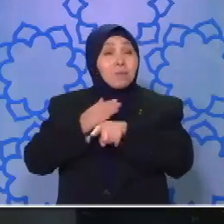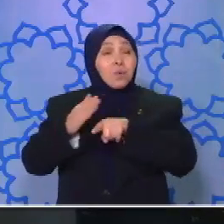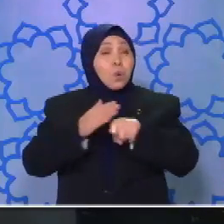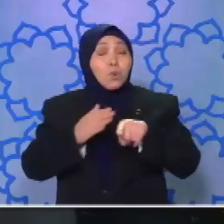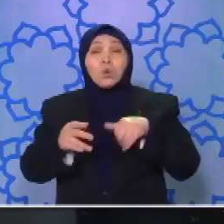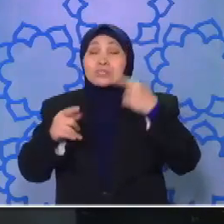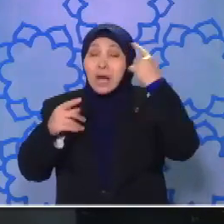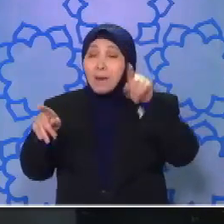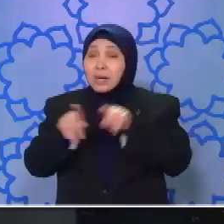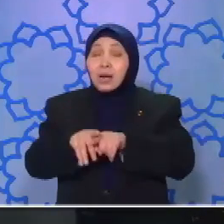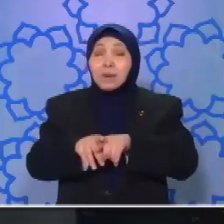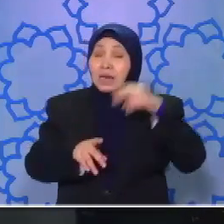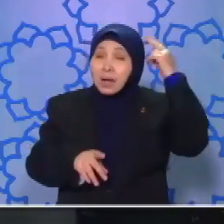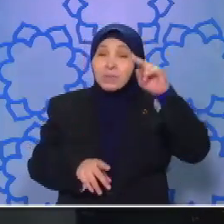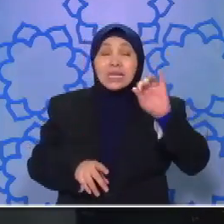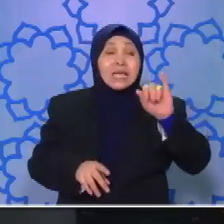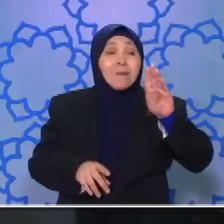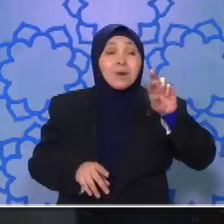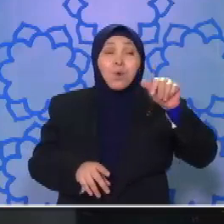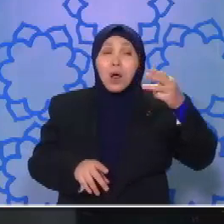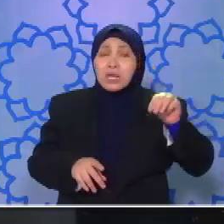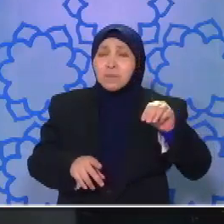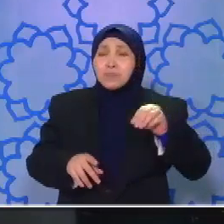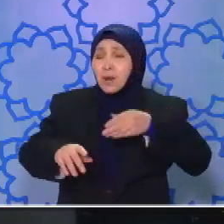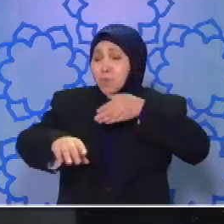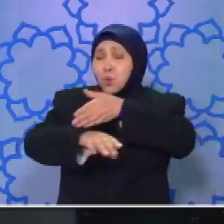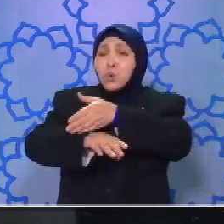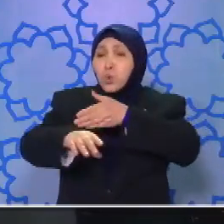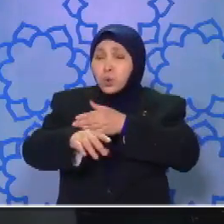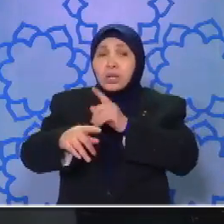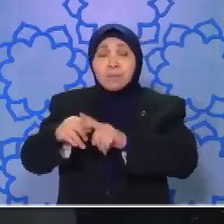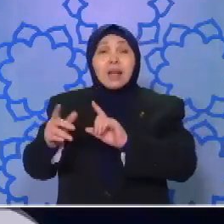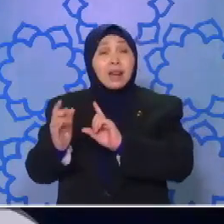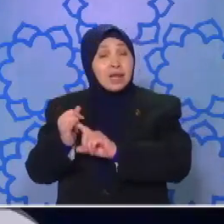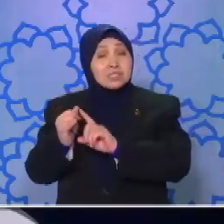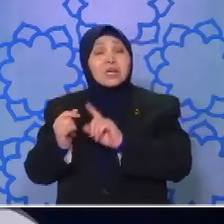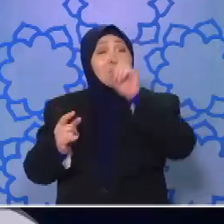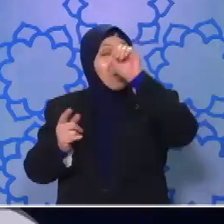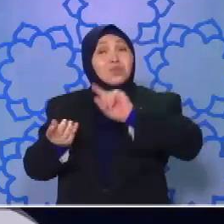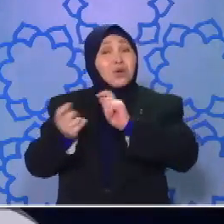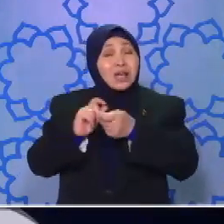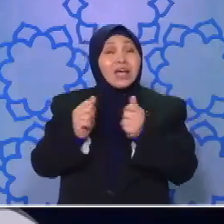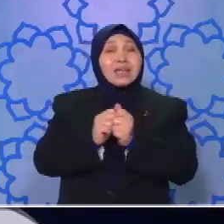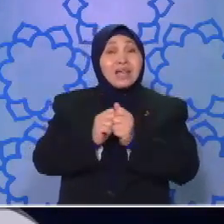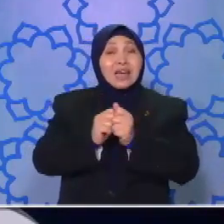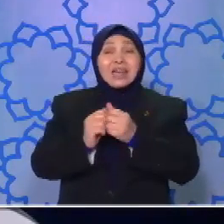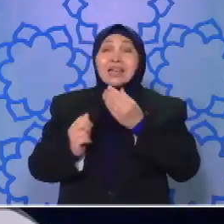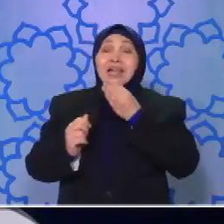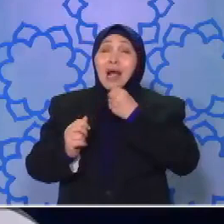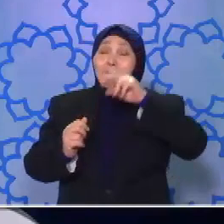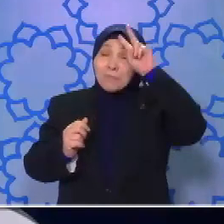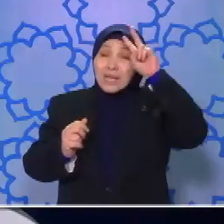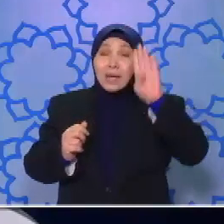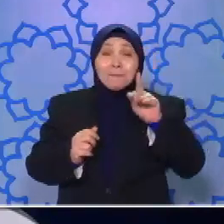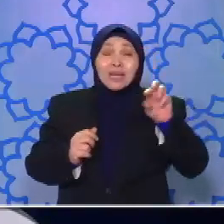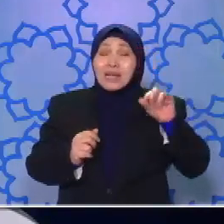Nabi Ibrahim? Nak bunuh anak kan, sembelih anak, itu syariat dia, tetapi akhirnya Allah tukarkan dengan kibash. Jadi ini